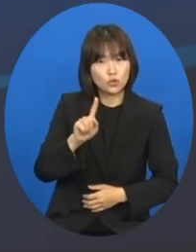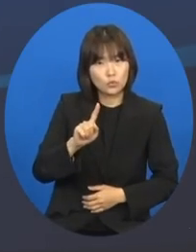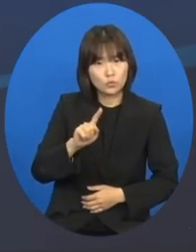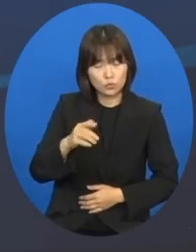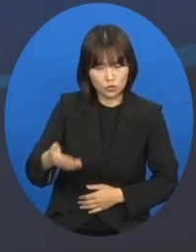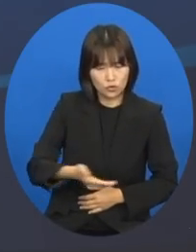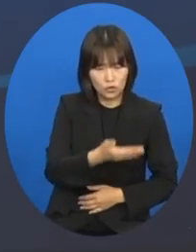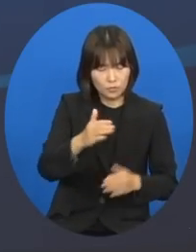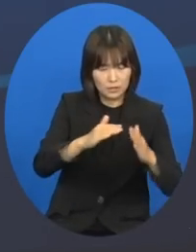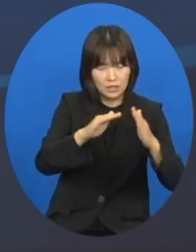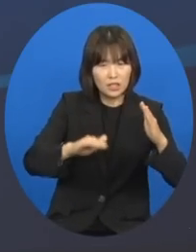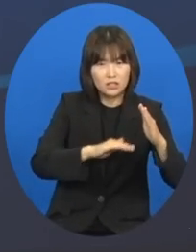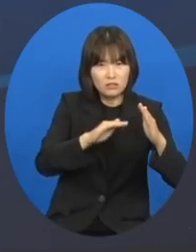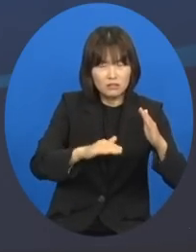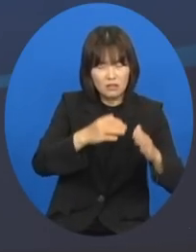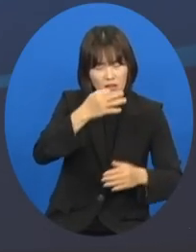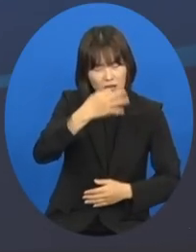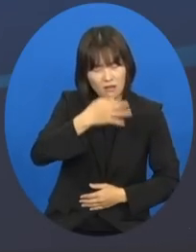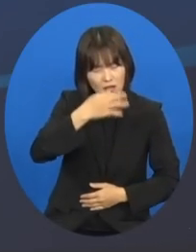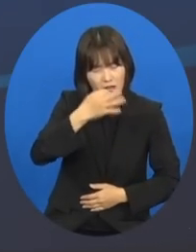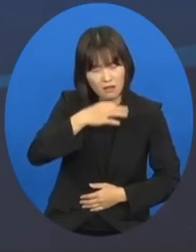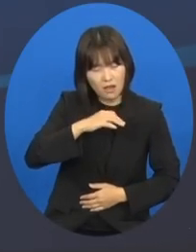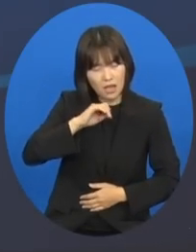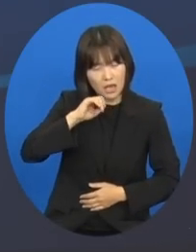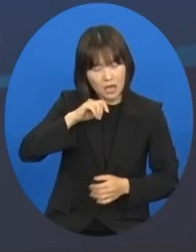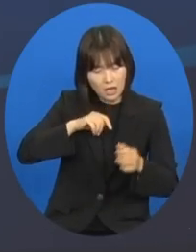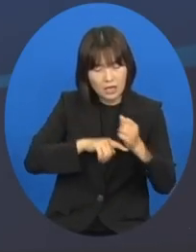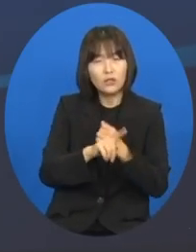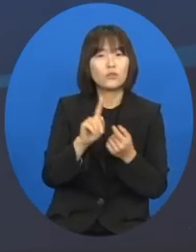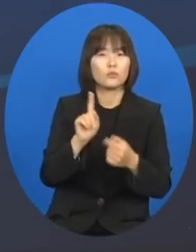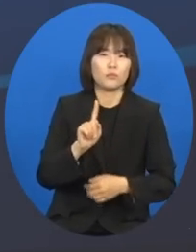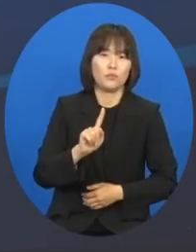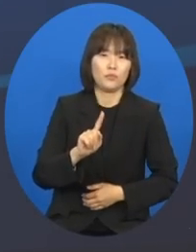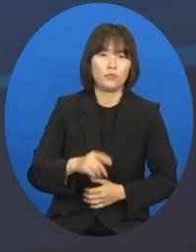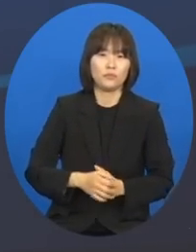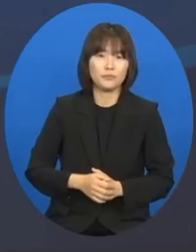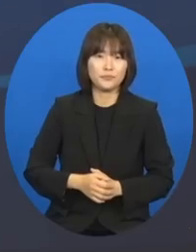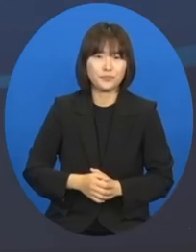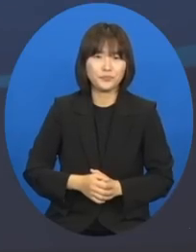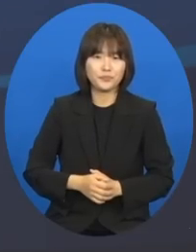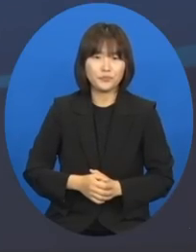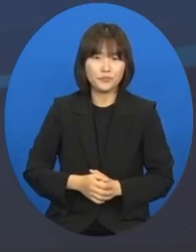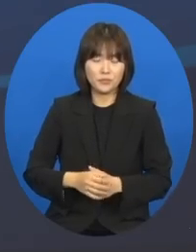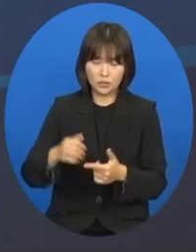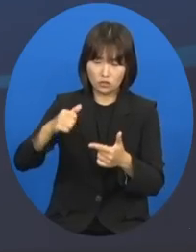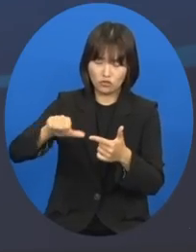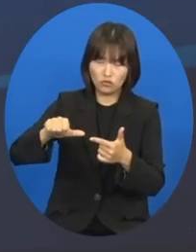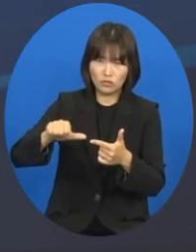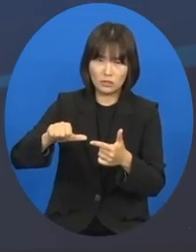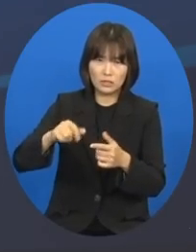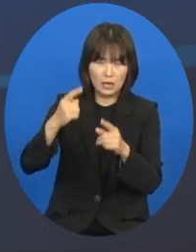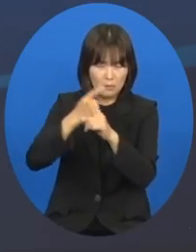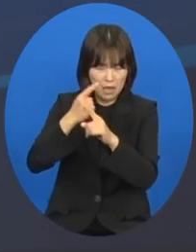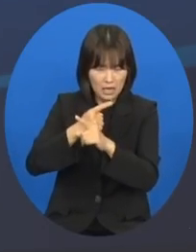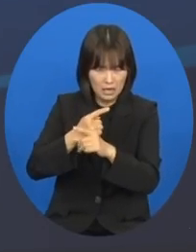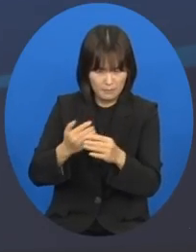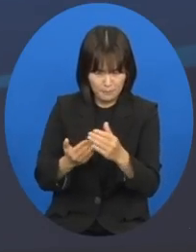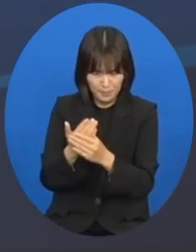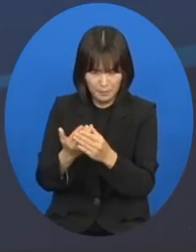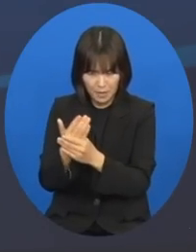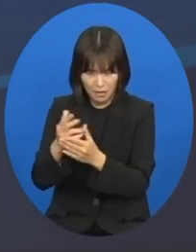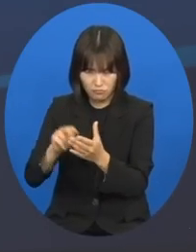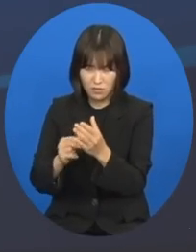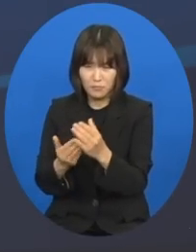여러분의 가정에서 그렇게 힘들어하는 이유가 도대체 무엇일까 둘째들이 날마다 사고를 치기 때문에 힘든 것일까요